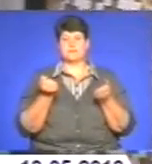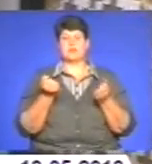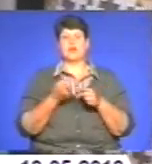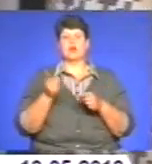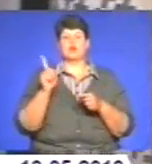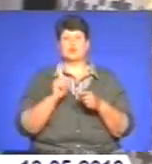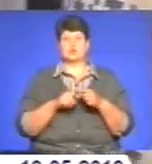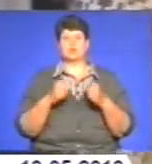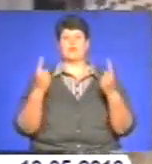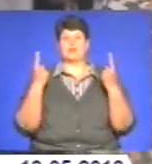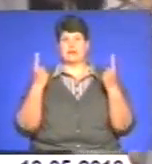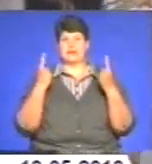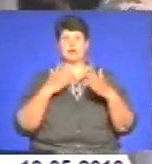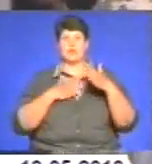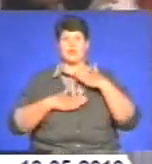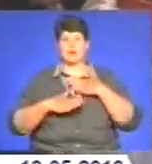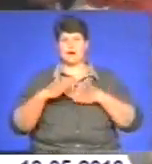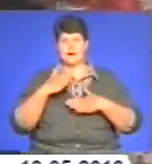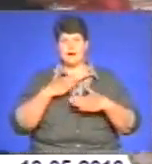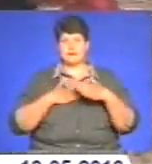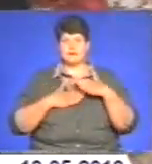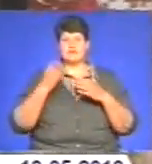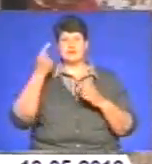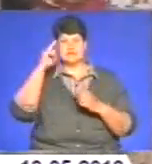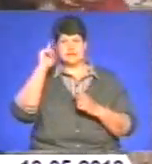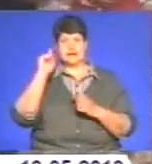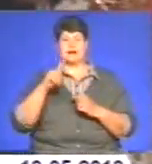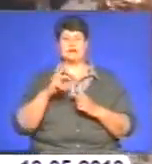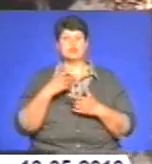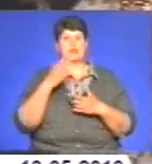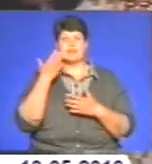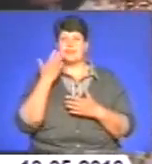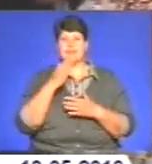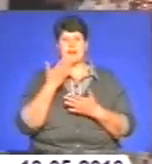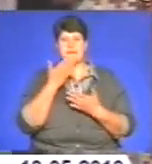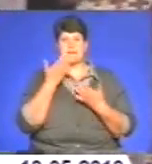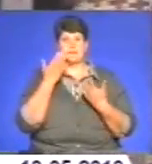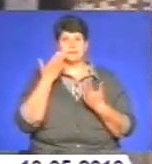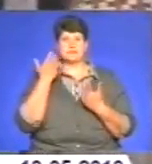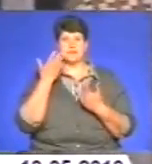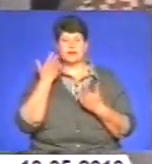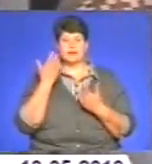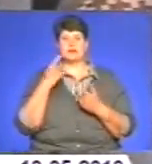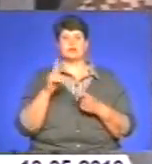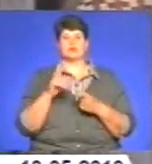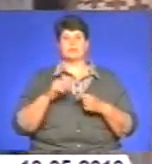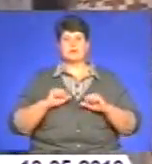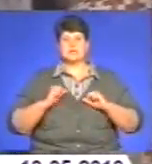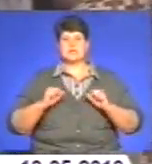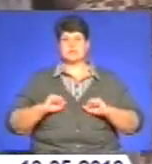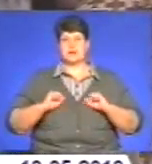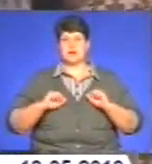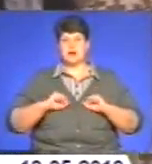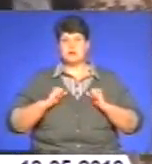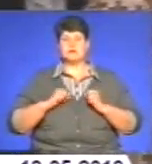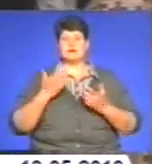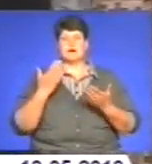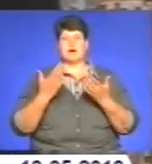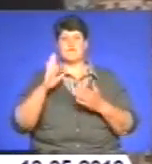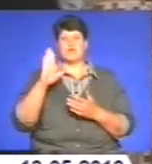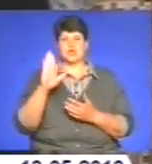цю велику радість, бо ви знаєте, що нелегко все, поки ми старалися. Но